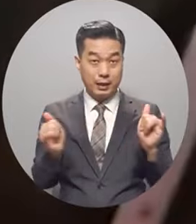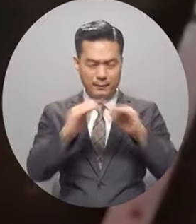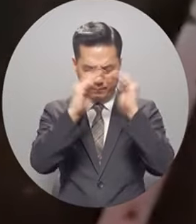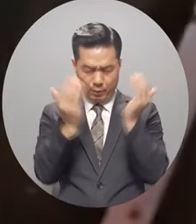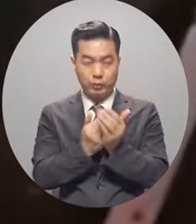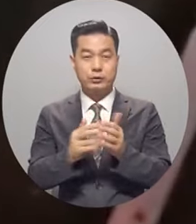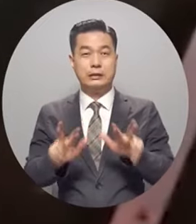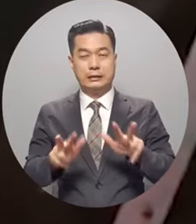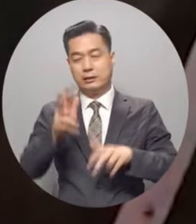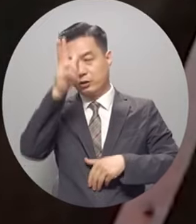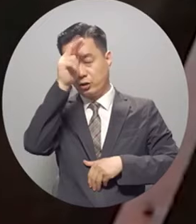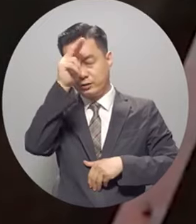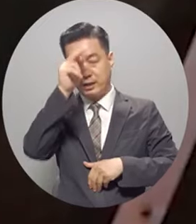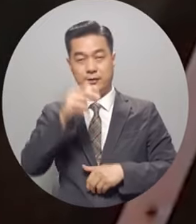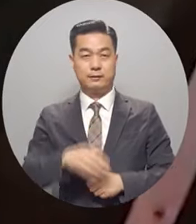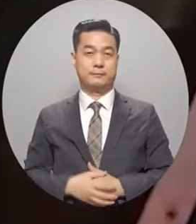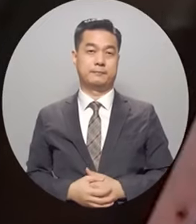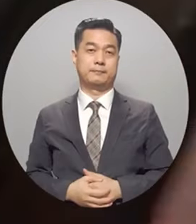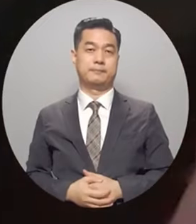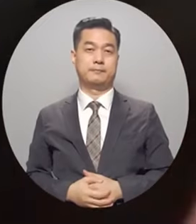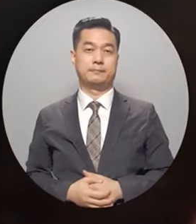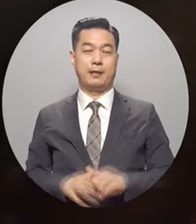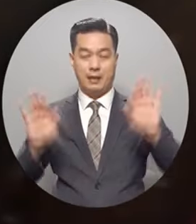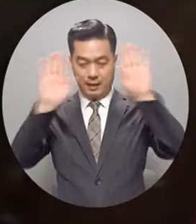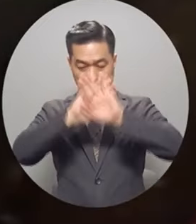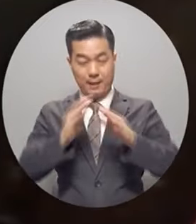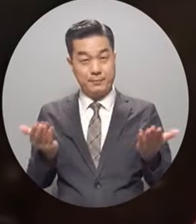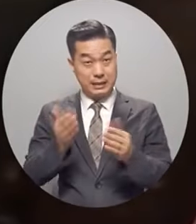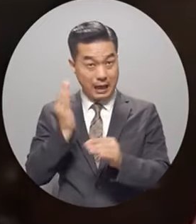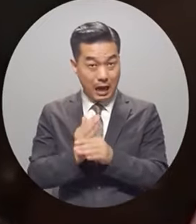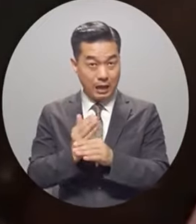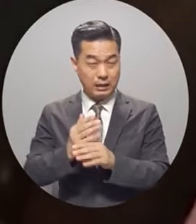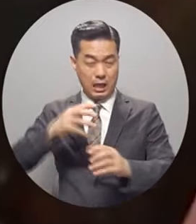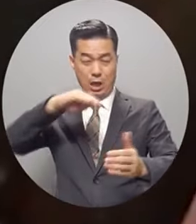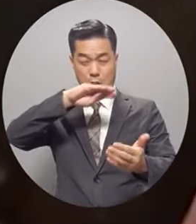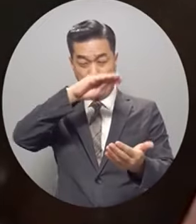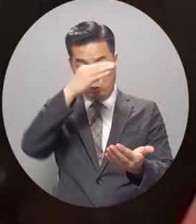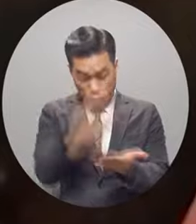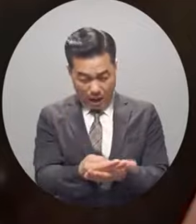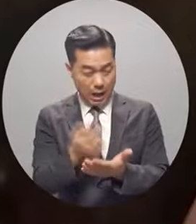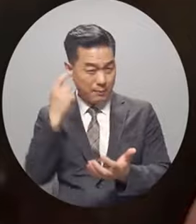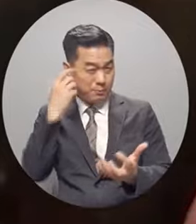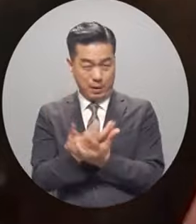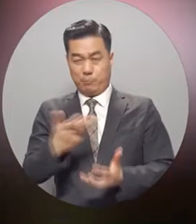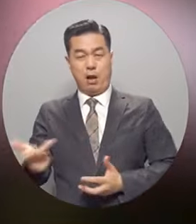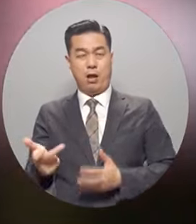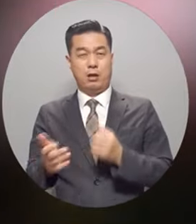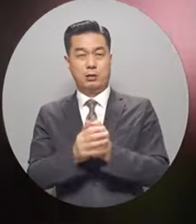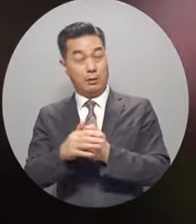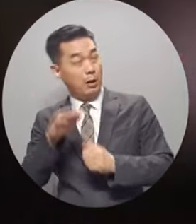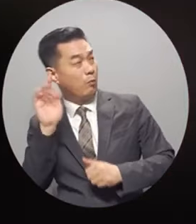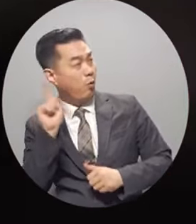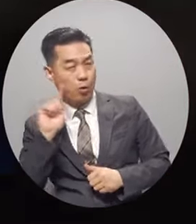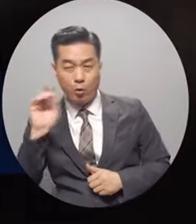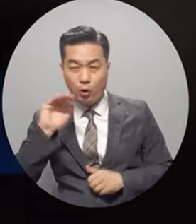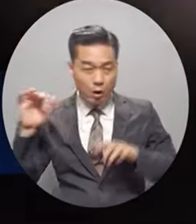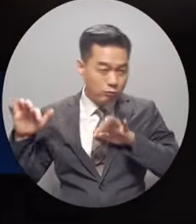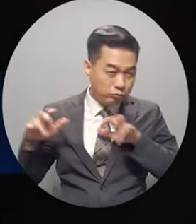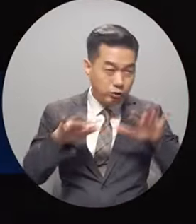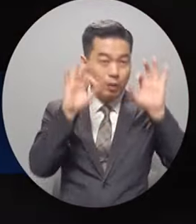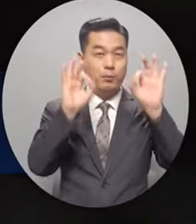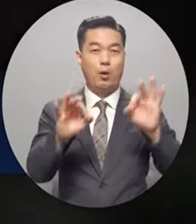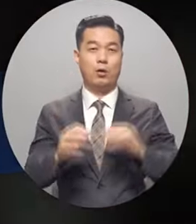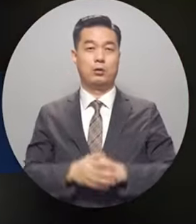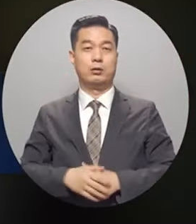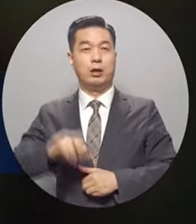현직 경찰이었습니다. 야간 근무를 하다 굉음 소리에 청사 바깥으로 나온 겁니다. 쿵쿵 쾅쾅한